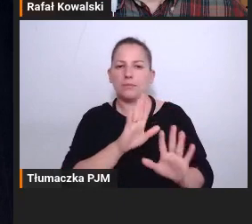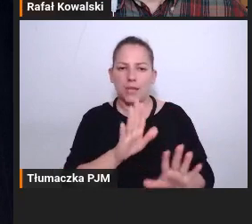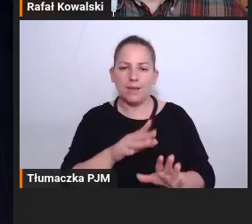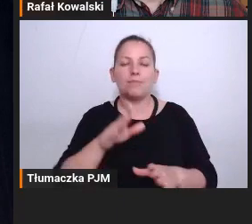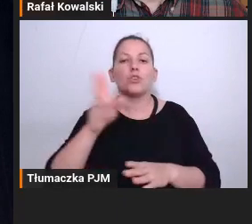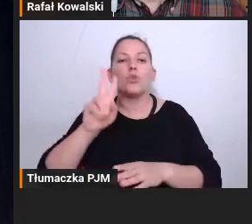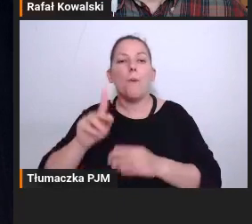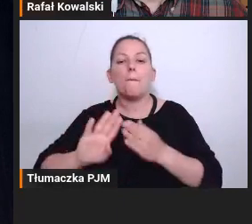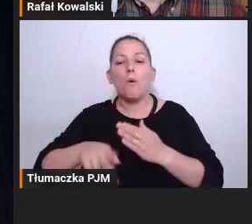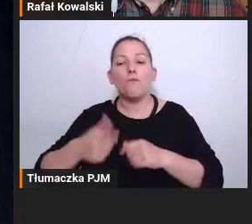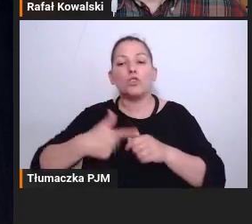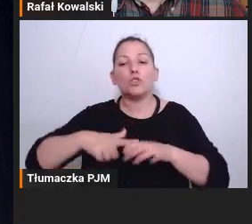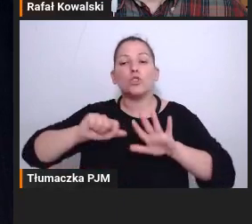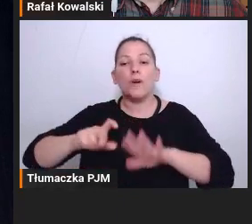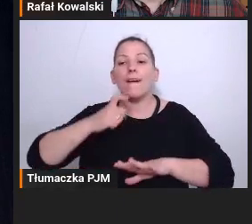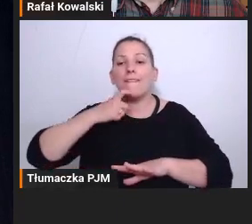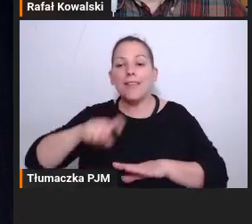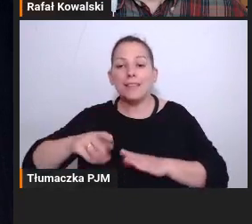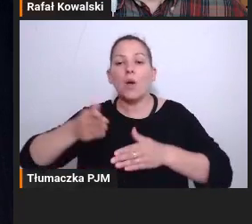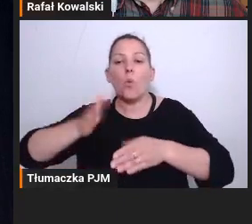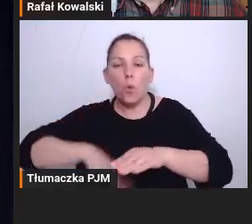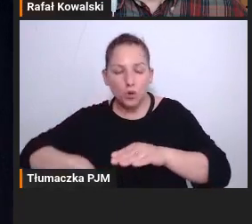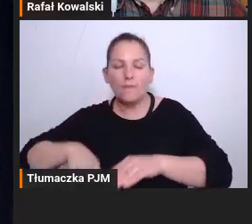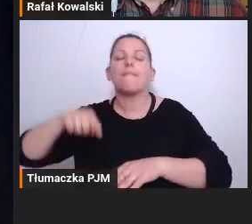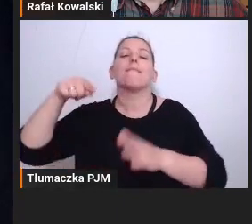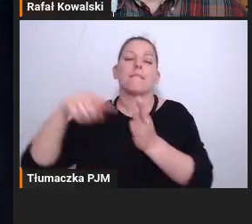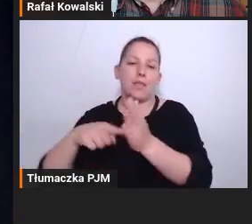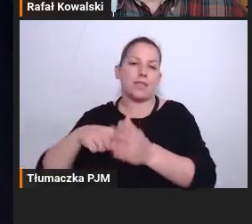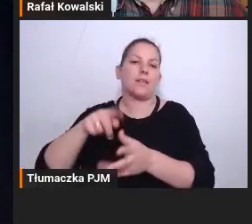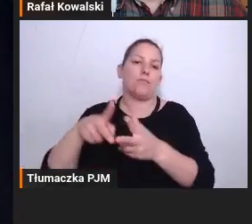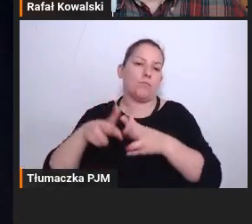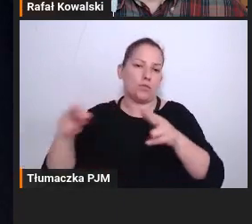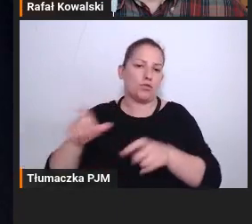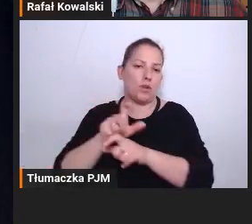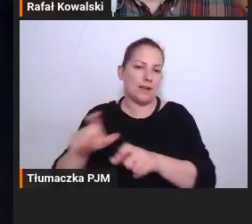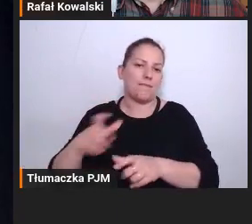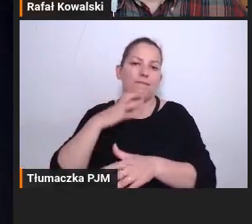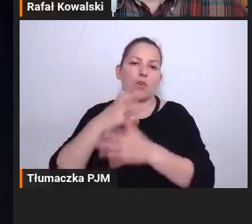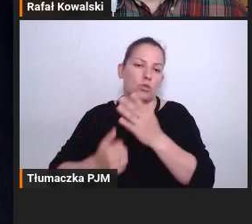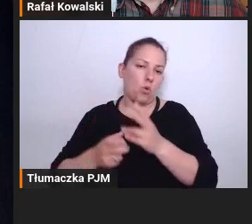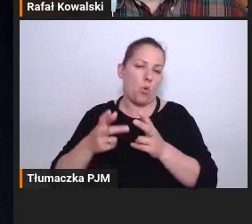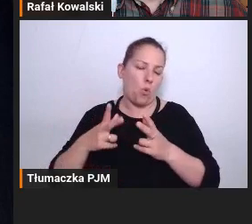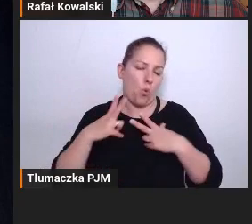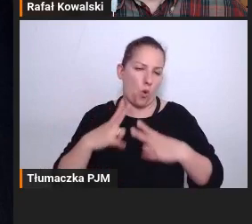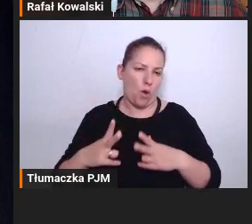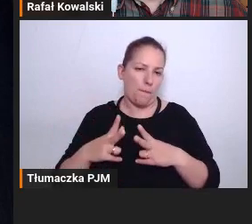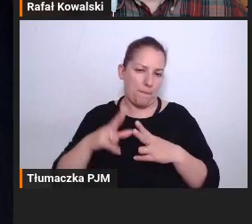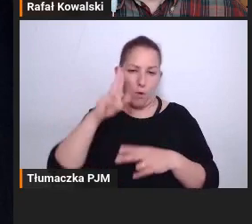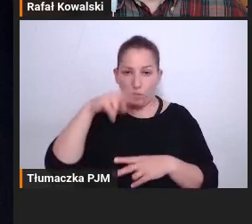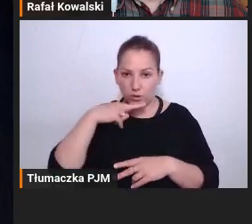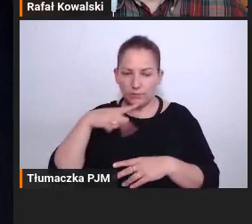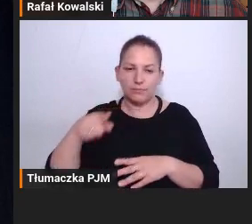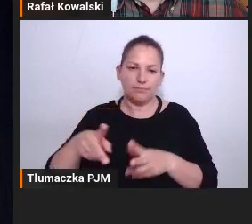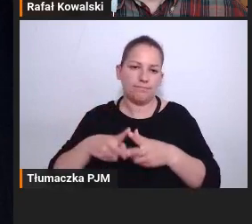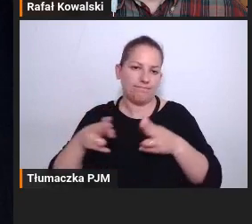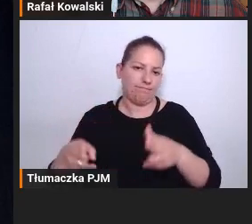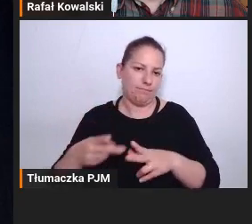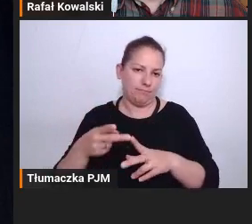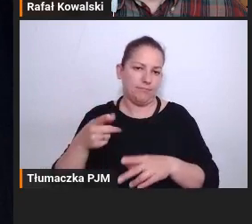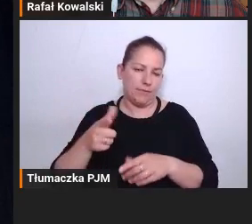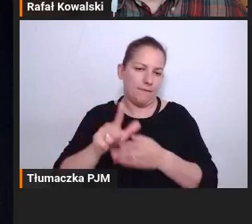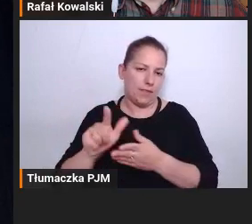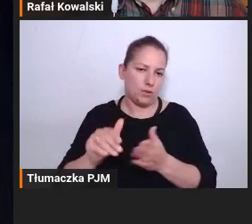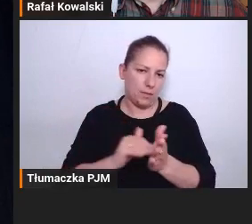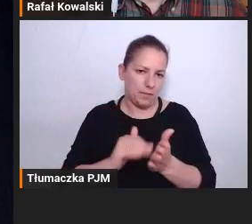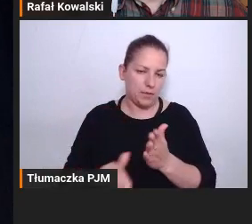się po 26 kwietnia urodziły, wtedy ten czas na wykorzystanie tego urlopu ojcowskiego jest tutaj krótszy,